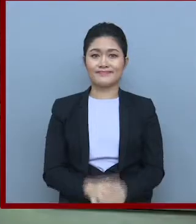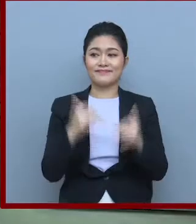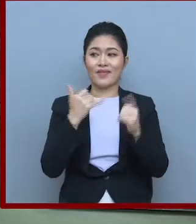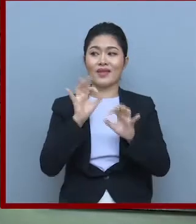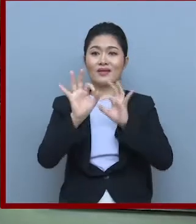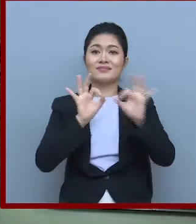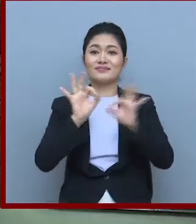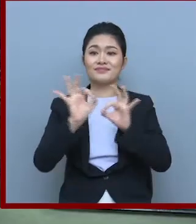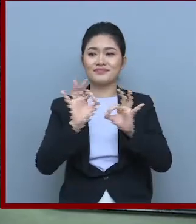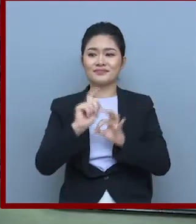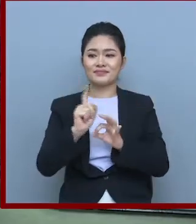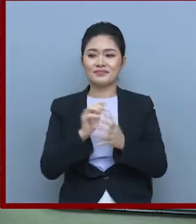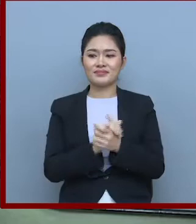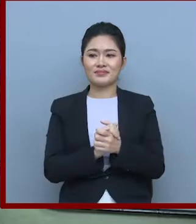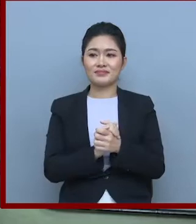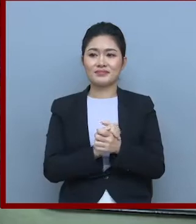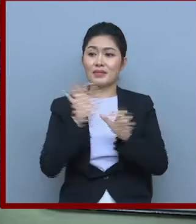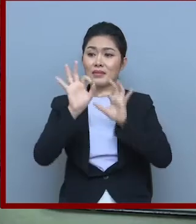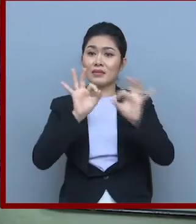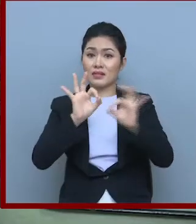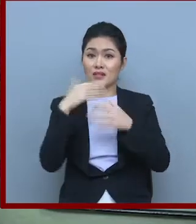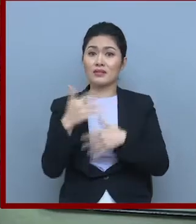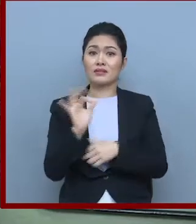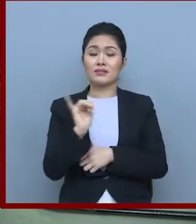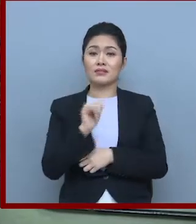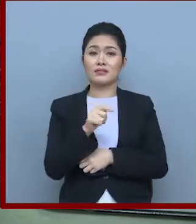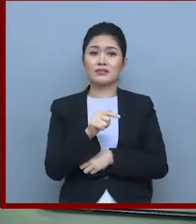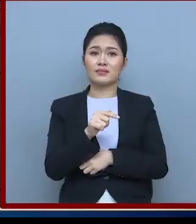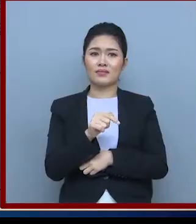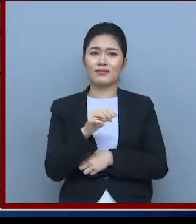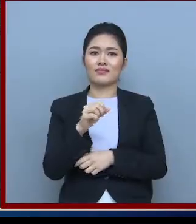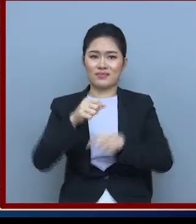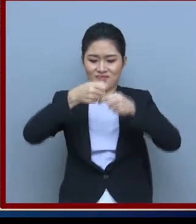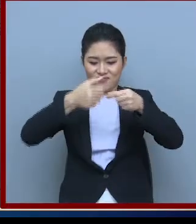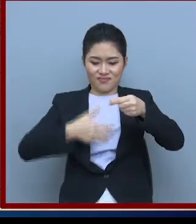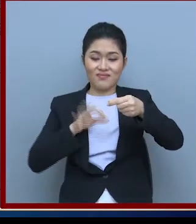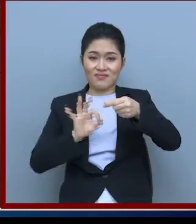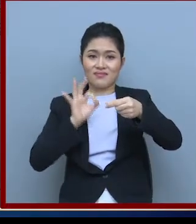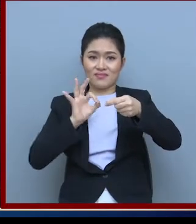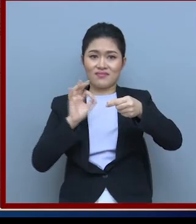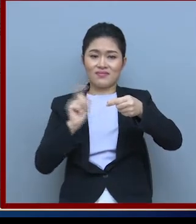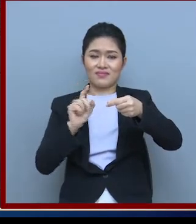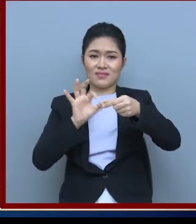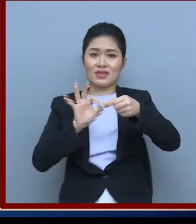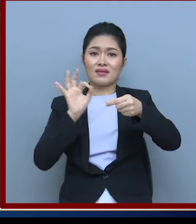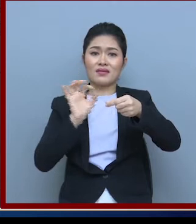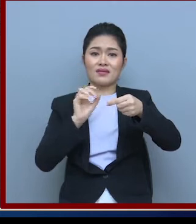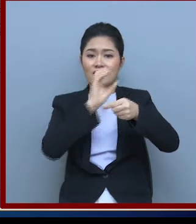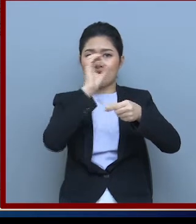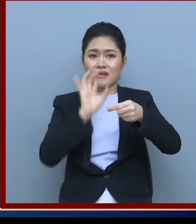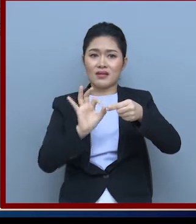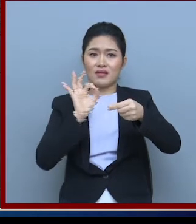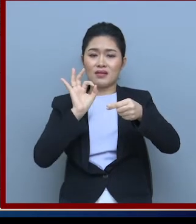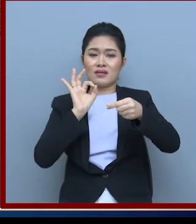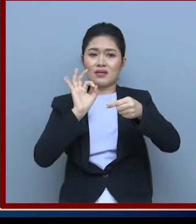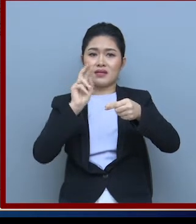ตอนนี้เราเลือกมีให้เลือกหรือยังทุกคนมีให้เลือกแล้วใช่ไหมมีแล้วนะครับก็เลือกที่ตัว